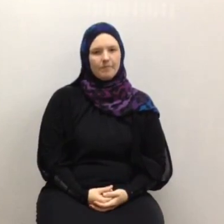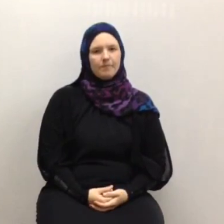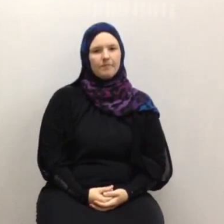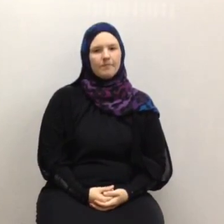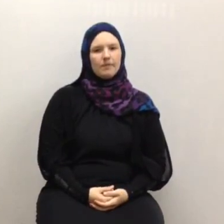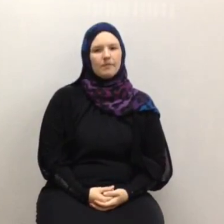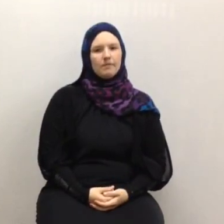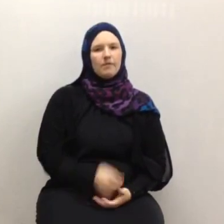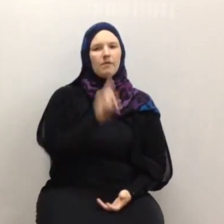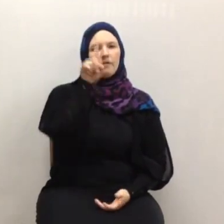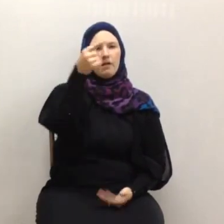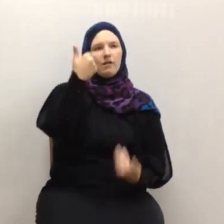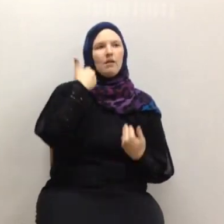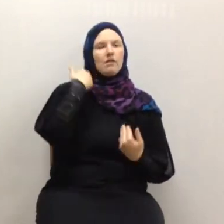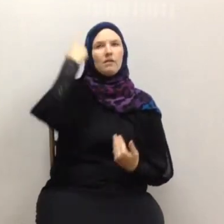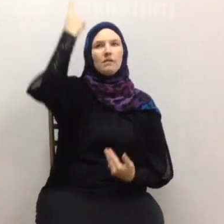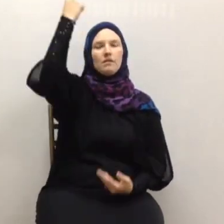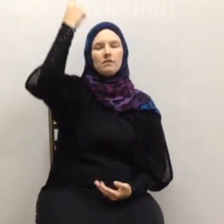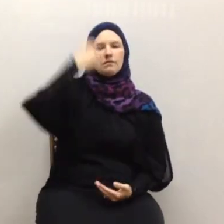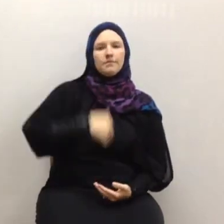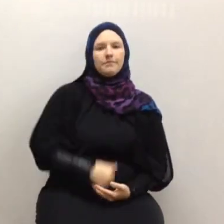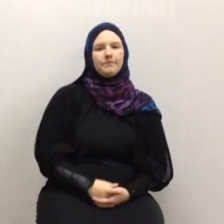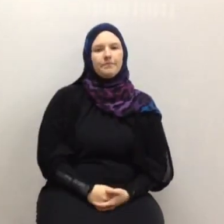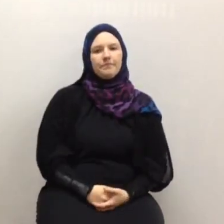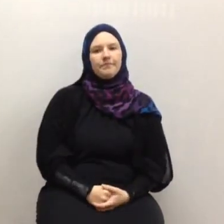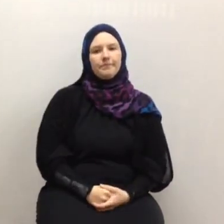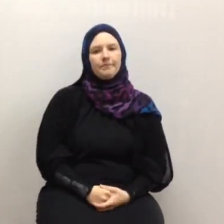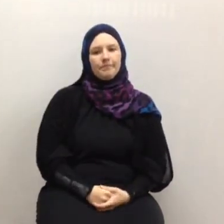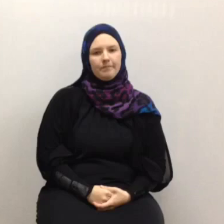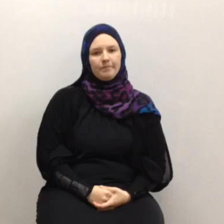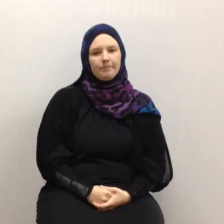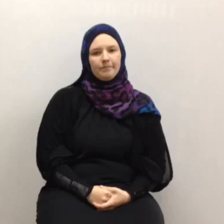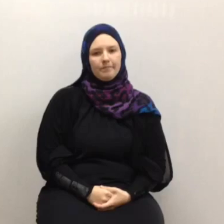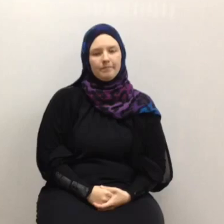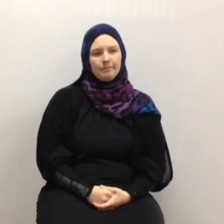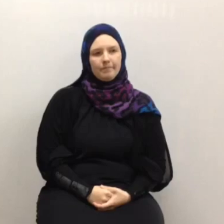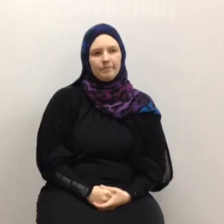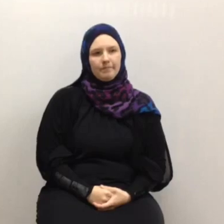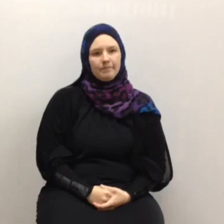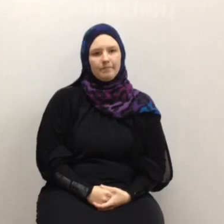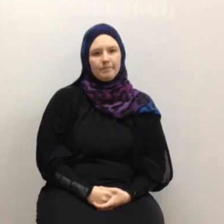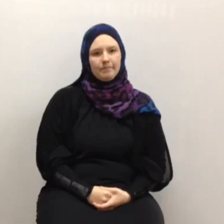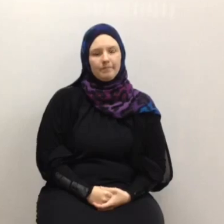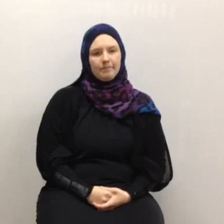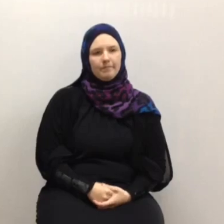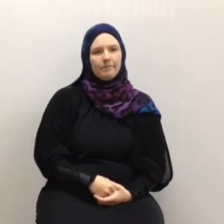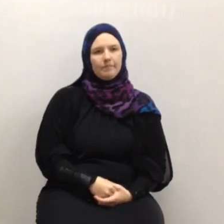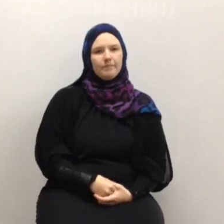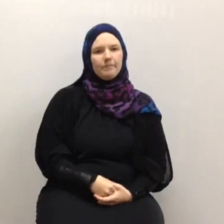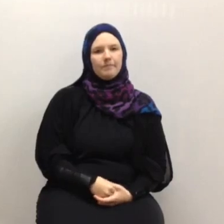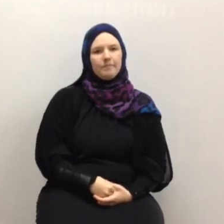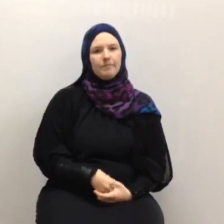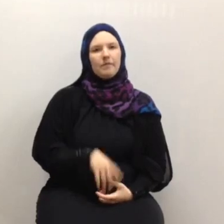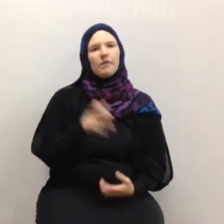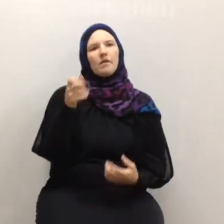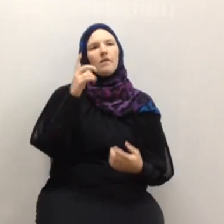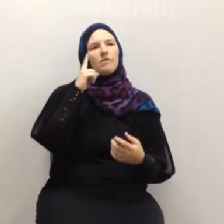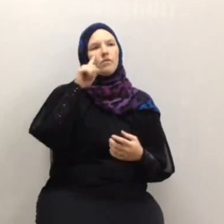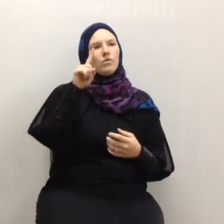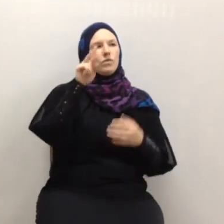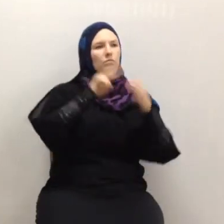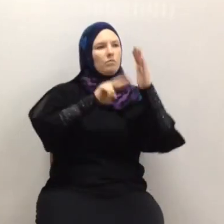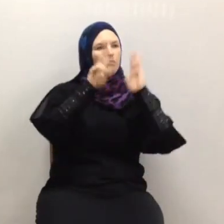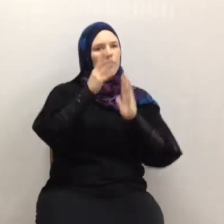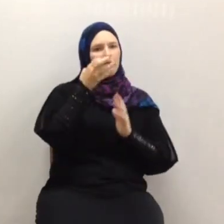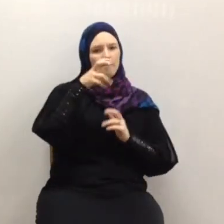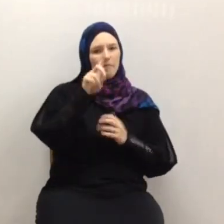له وأشهد أن سيدنا مولانا محمدا عبده ورسوله وبعد. Brothers and sisters, as we